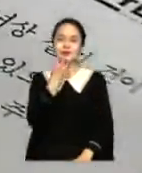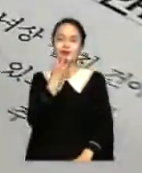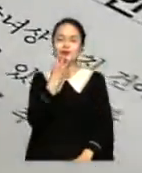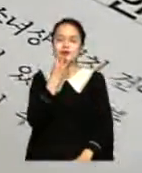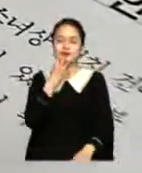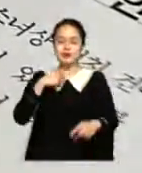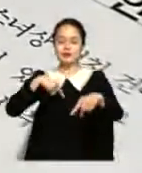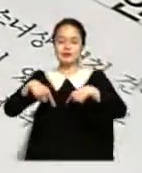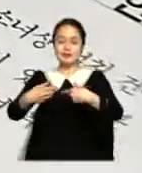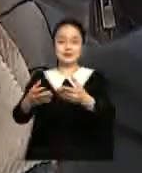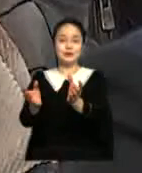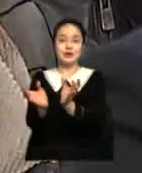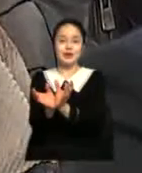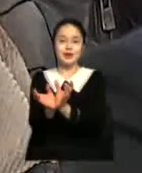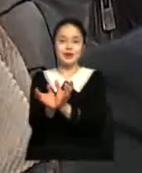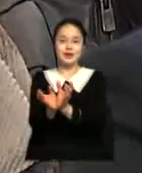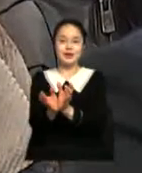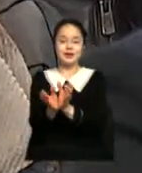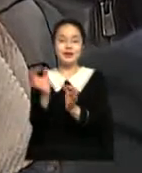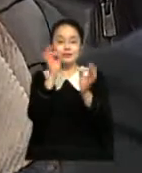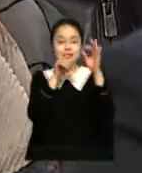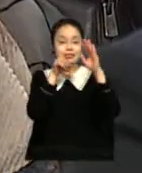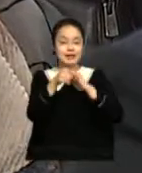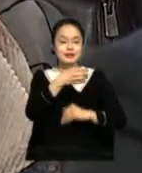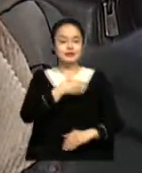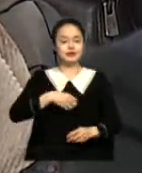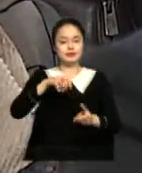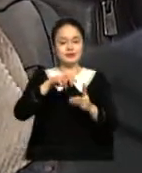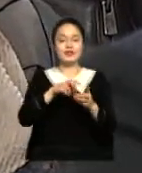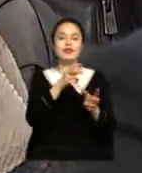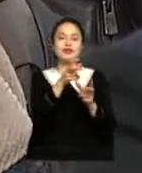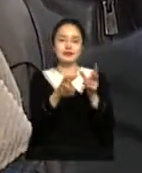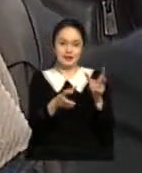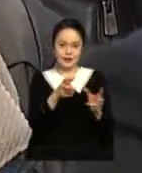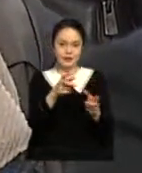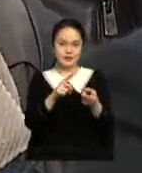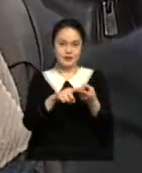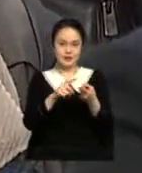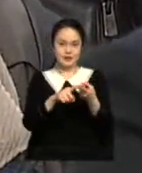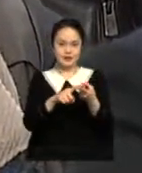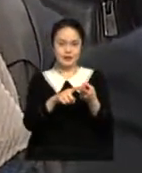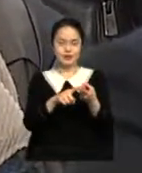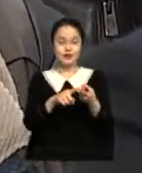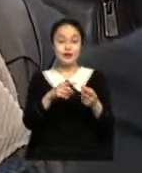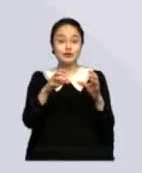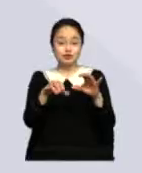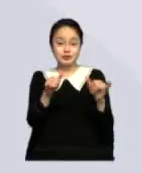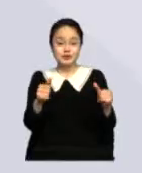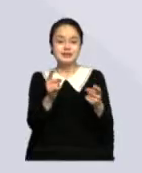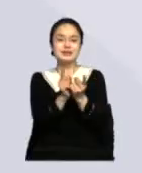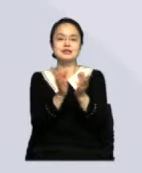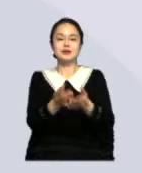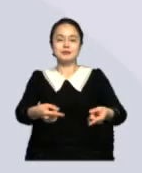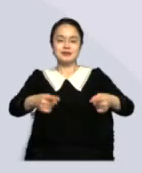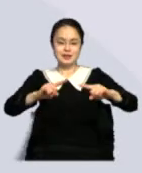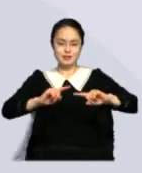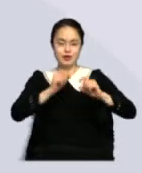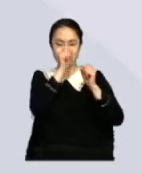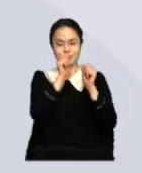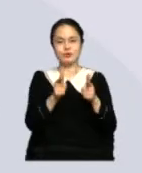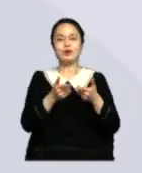공동체 사업과 차동 사업을 지역에 맞게 발전시키고 주민 참여를 늘리기 위해서입니다. 서울시가